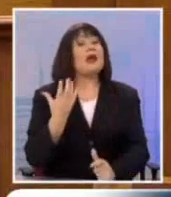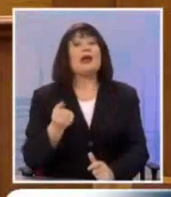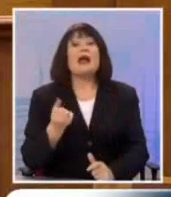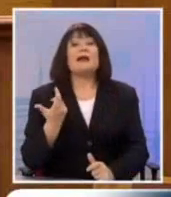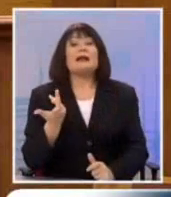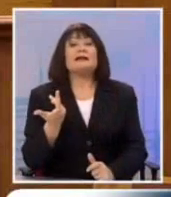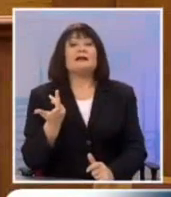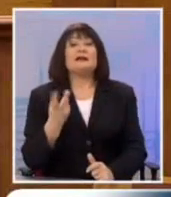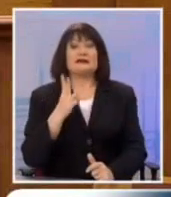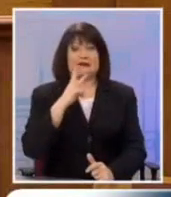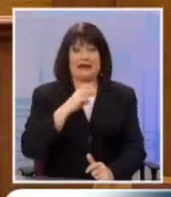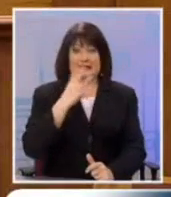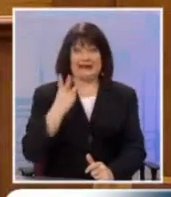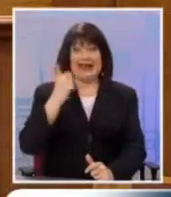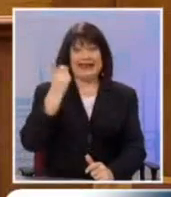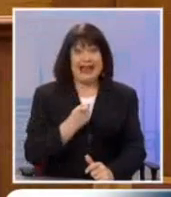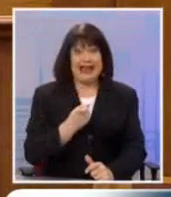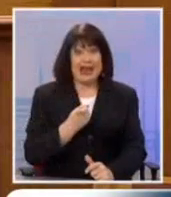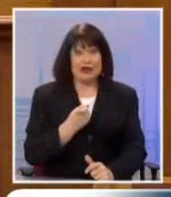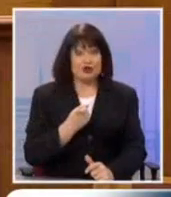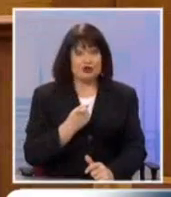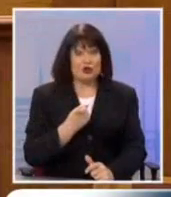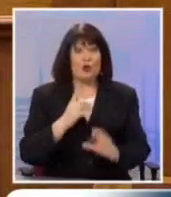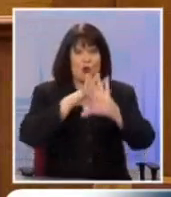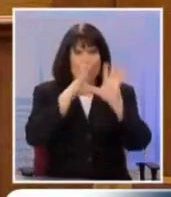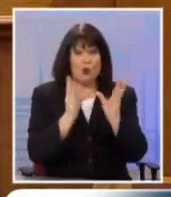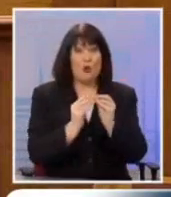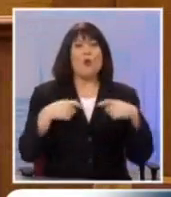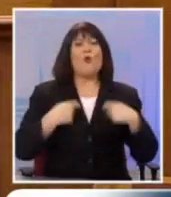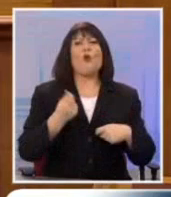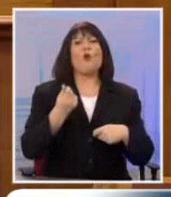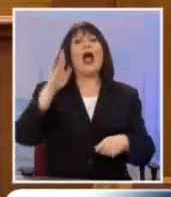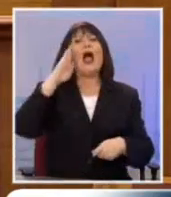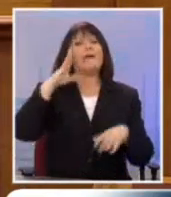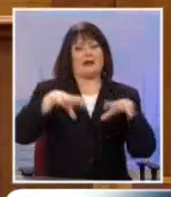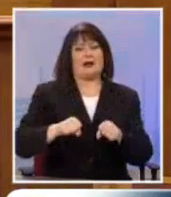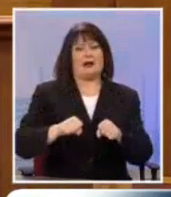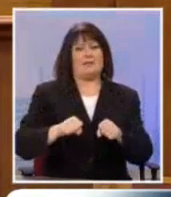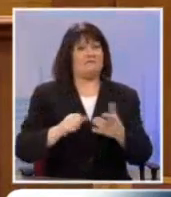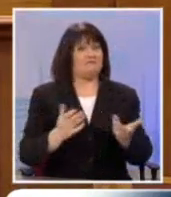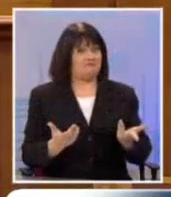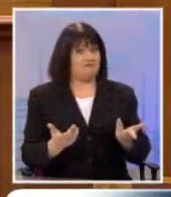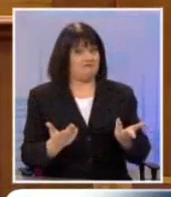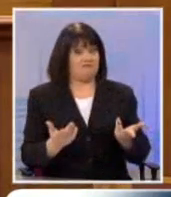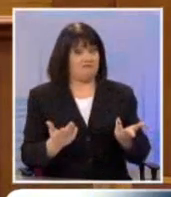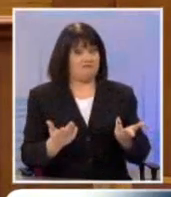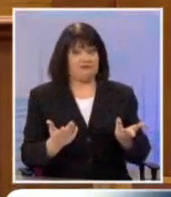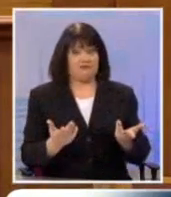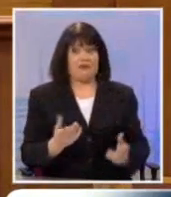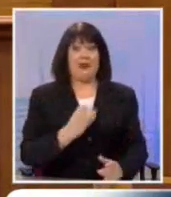είχανε 33% του συνολικού πλούτου της Αμερικής. Ενώ